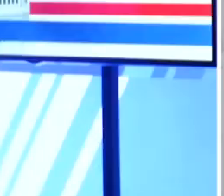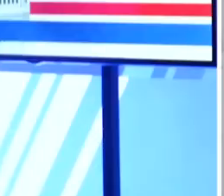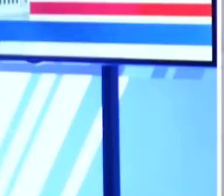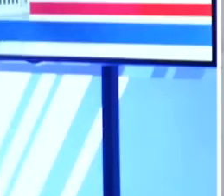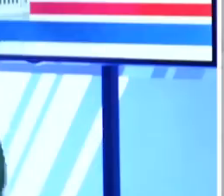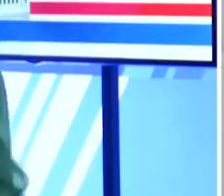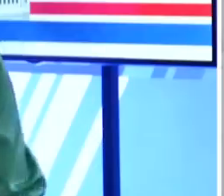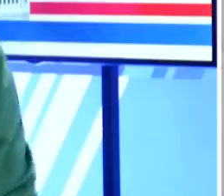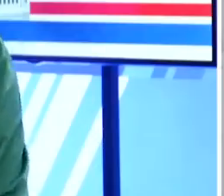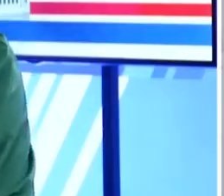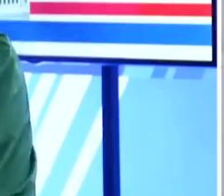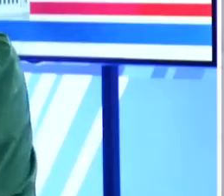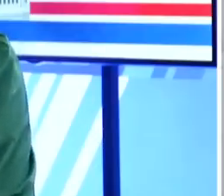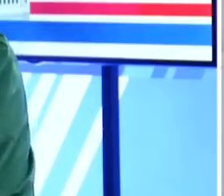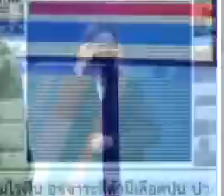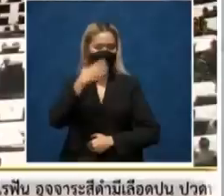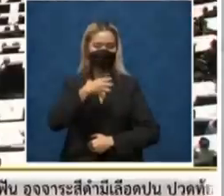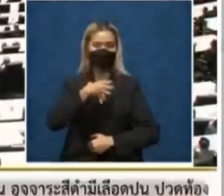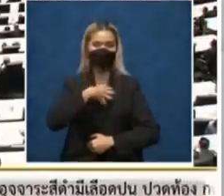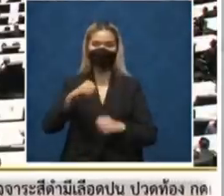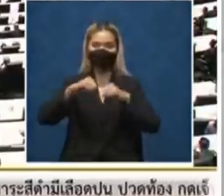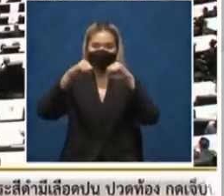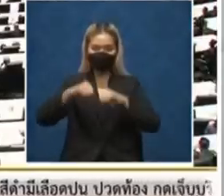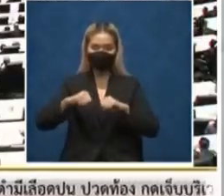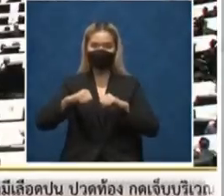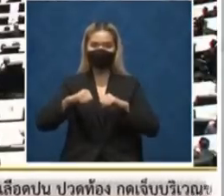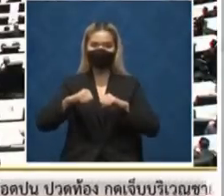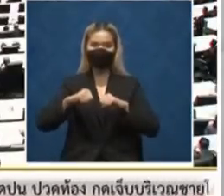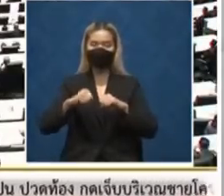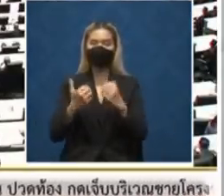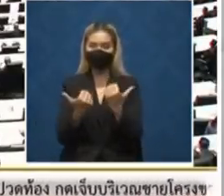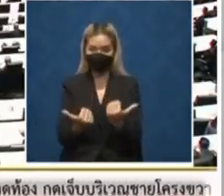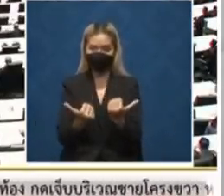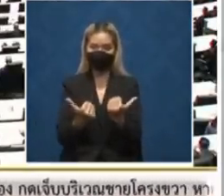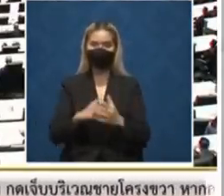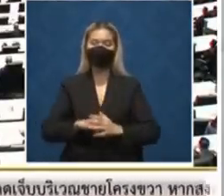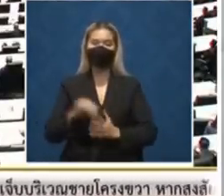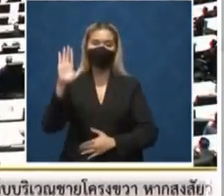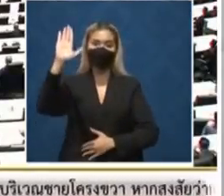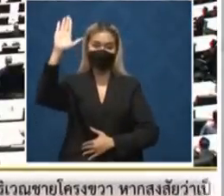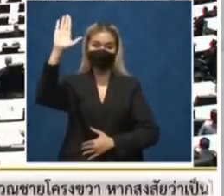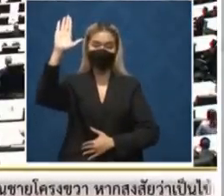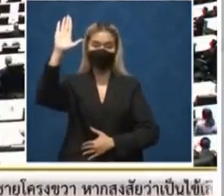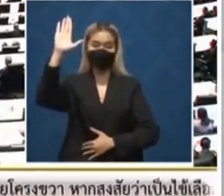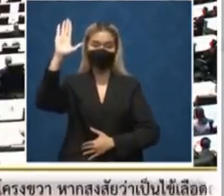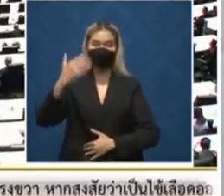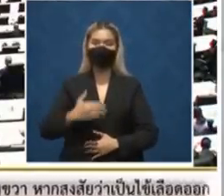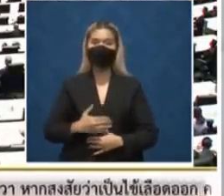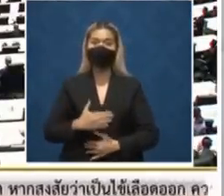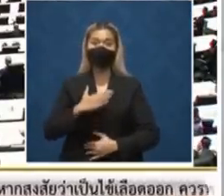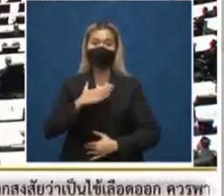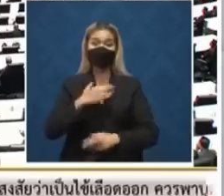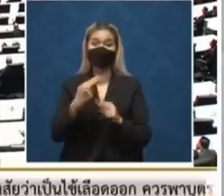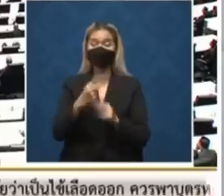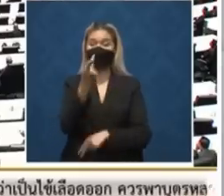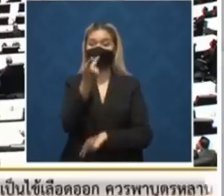แนนเสียงก็มากกว่าอยู่แล้วนะครับ ค่ะ เราเห็นตัวเลขอยู่ครับ รู้ว่าแพ้แต่ก็สู้ ใช่ไหมคะ แต่เป็นเรื่องธรรมดาครับการแสดงท่าทีทาง